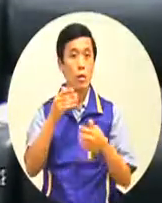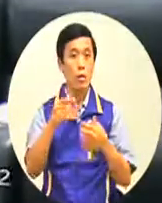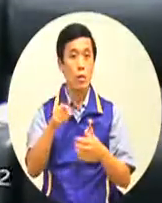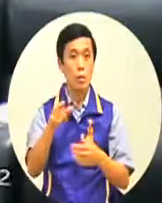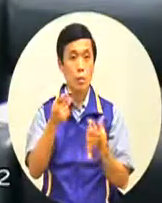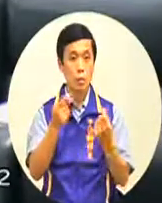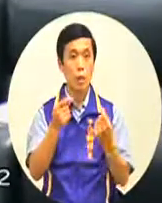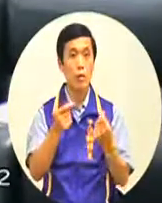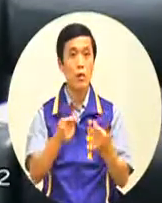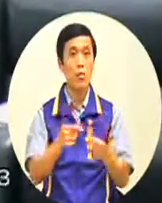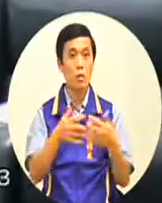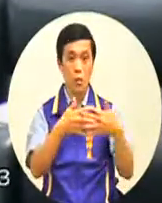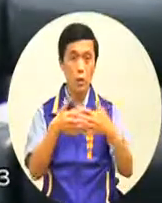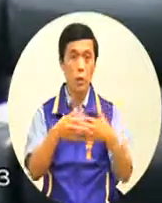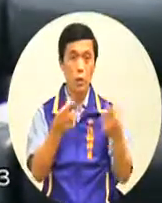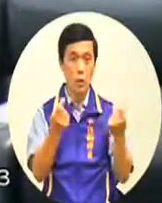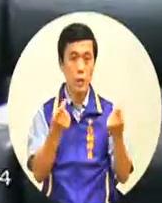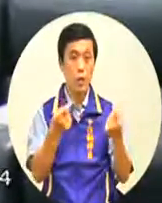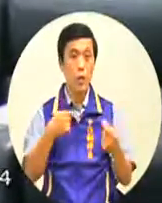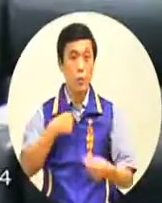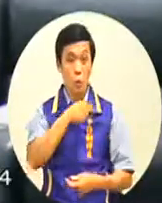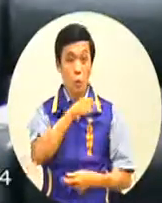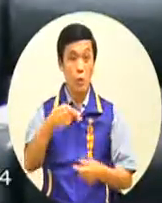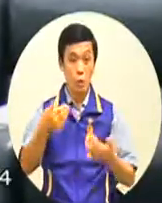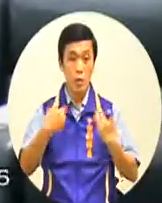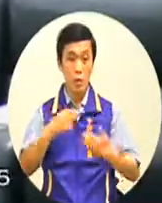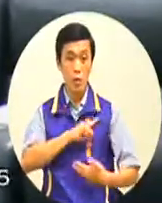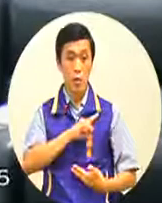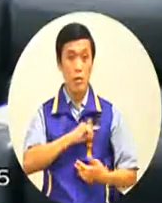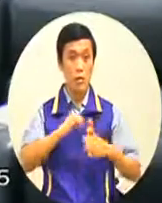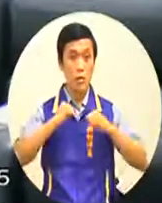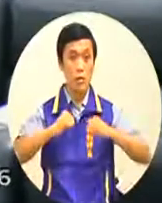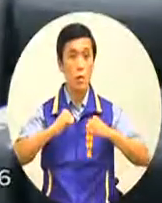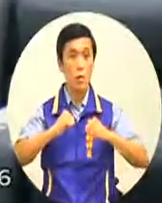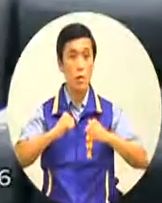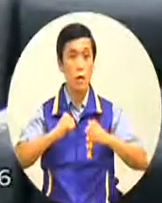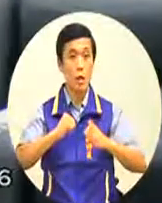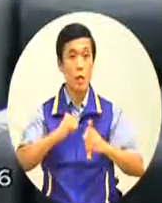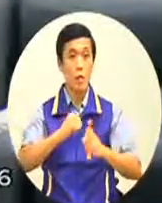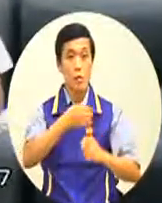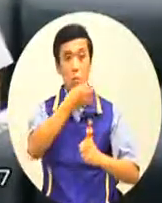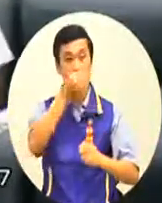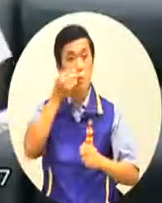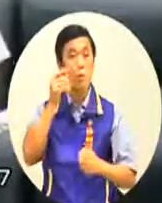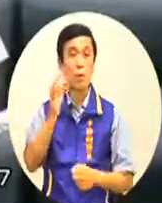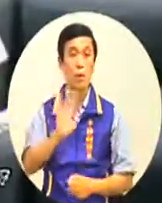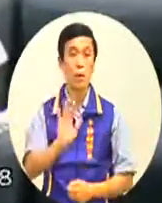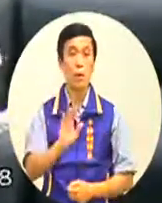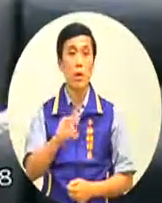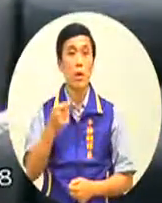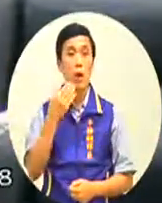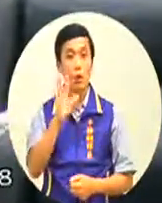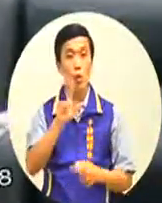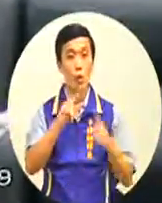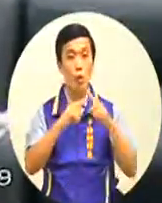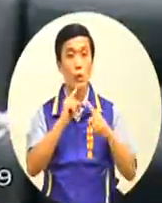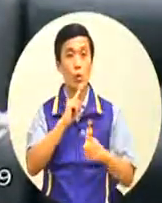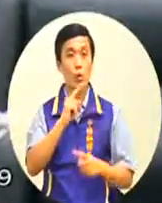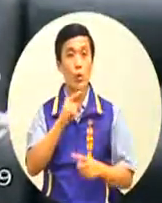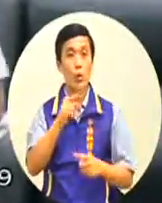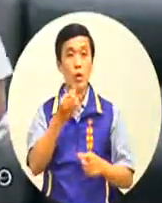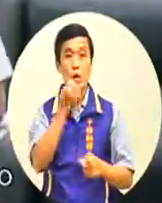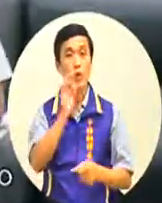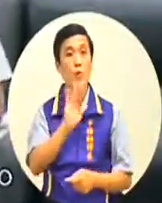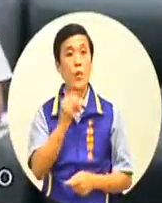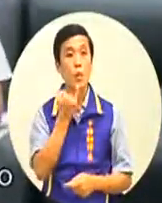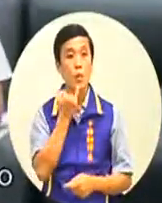不用验了。那我们为什么要拿我们的健康开玩笑？有人说，啊，的卖价的无代志啊，各位，你知道你吃的东西